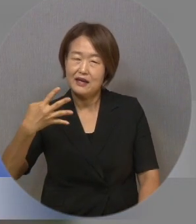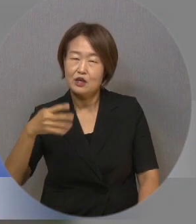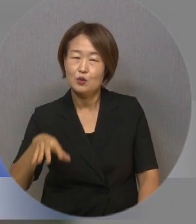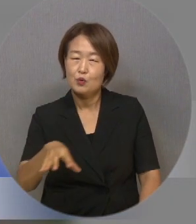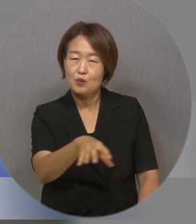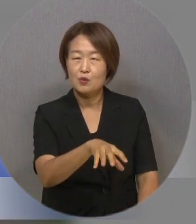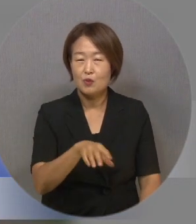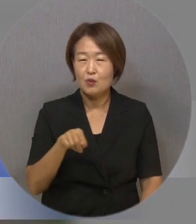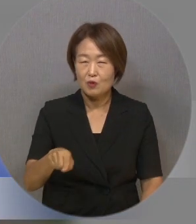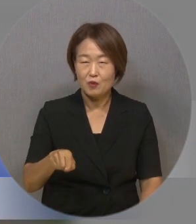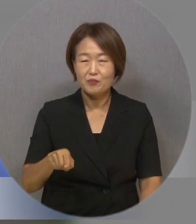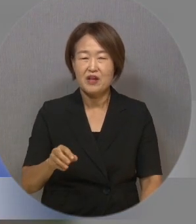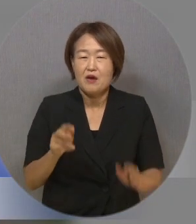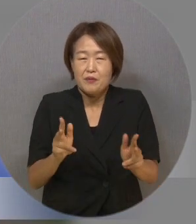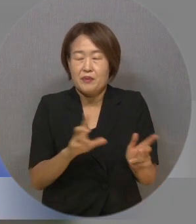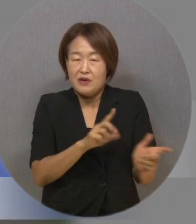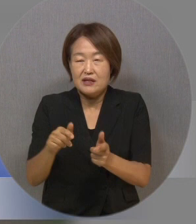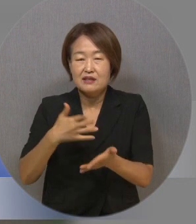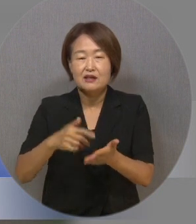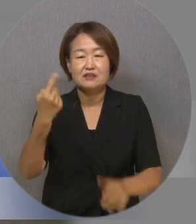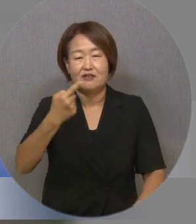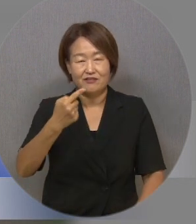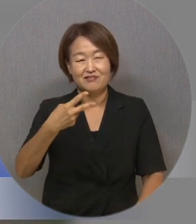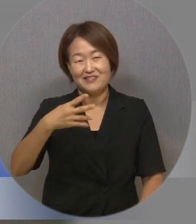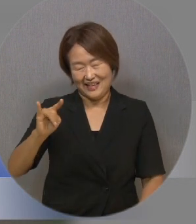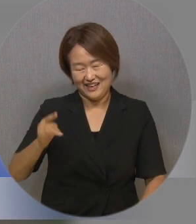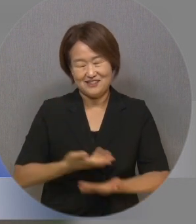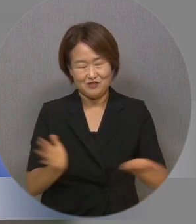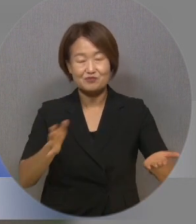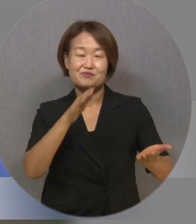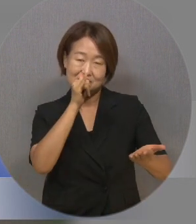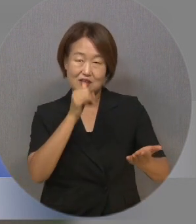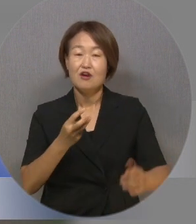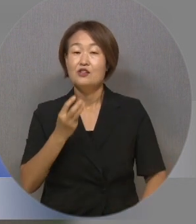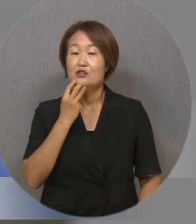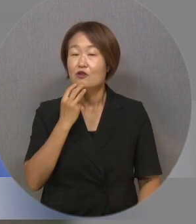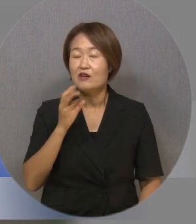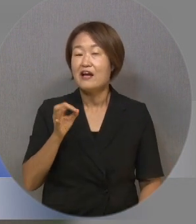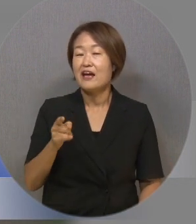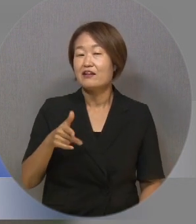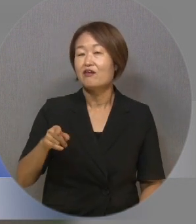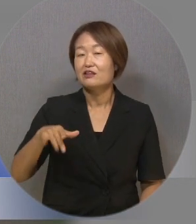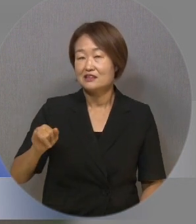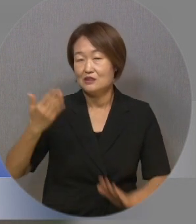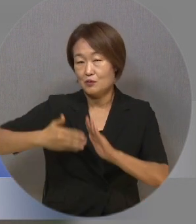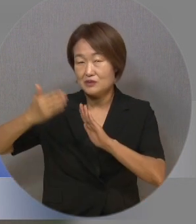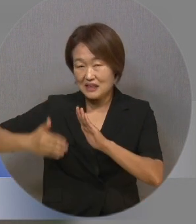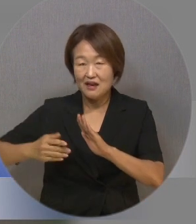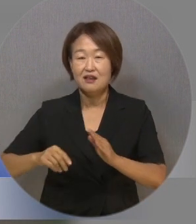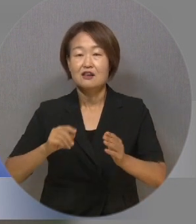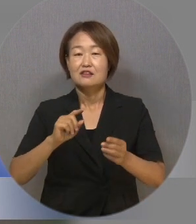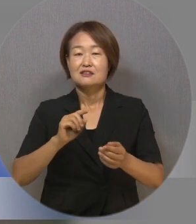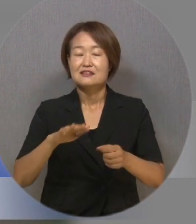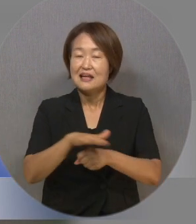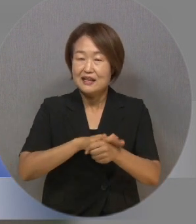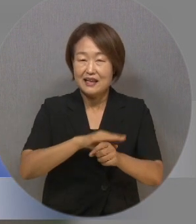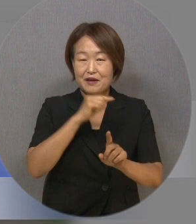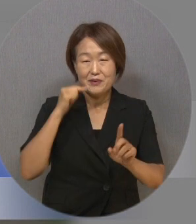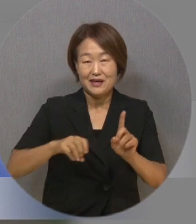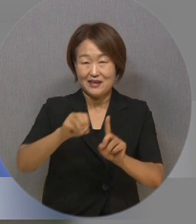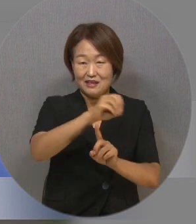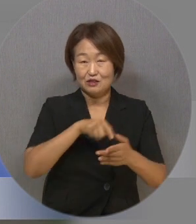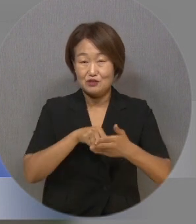서큘레이터 천대를 전달했습니다 특히 이번 지원을 통해 서울에너지공사가이 서울 사랑의 열매가 추진하고 있는